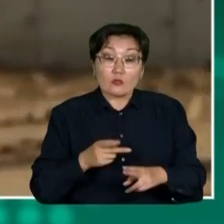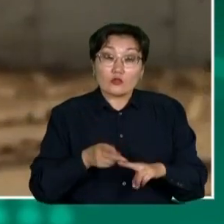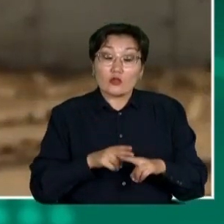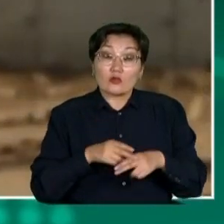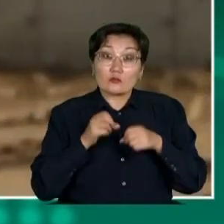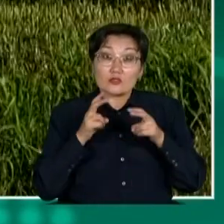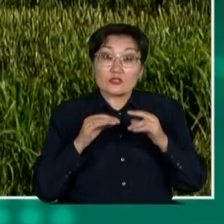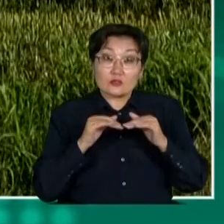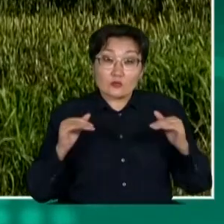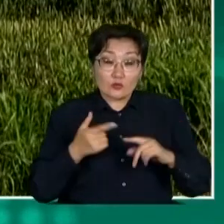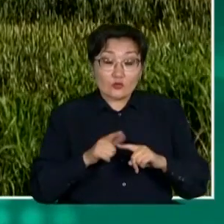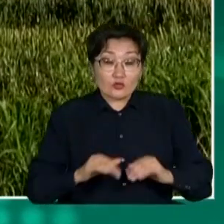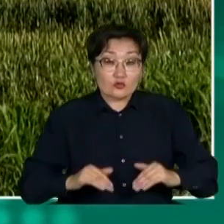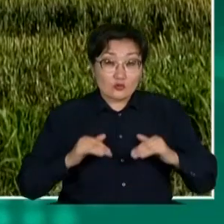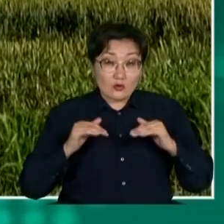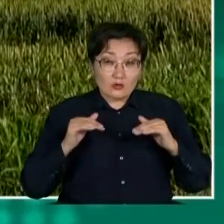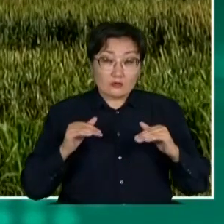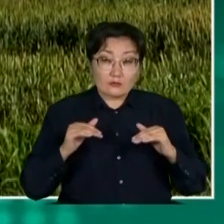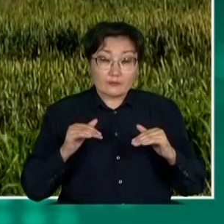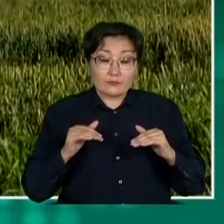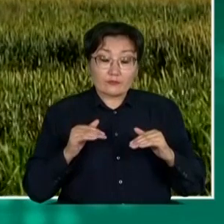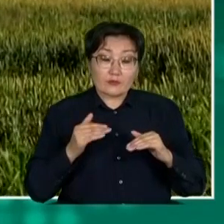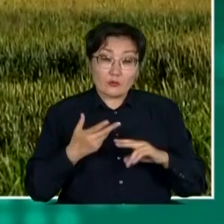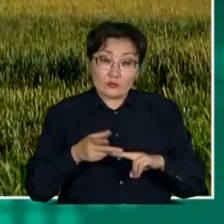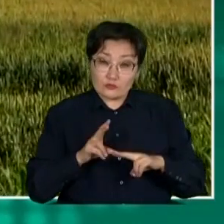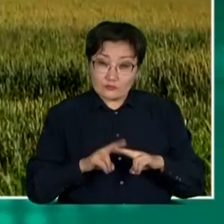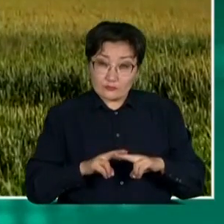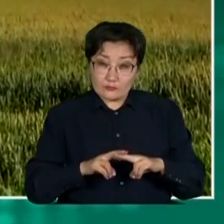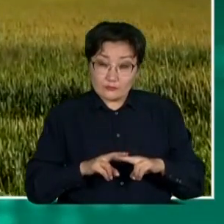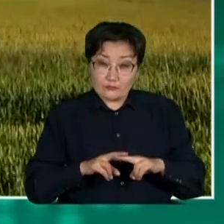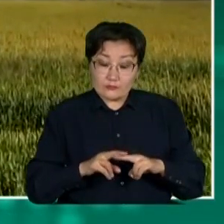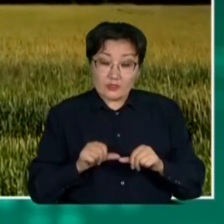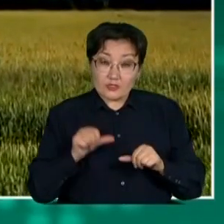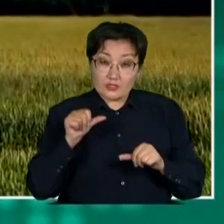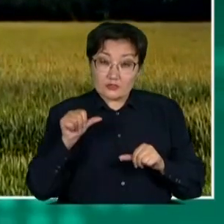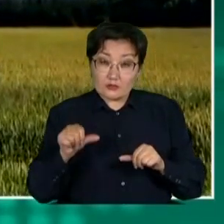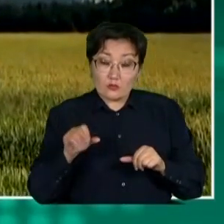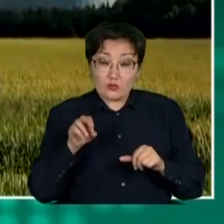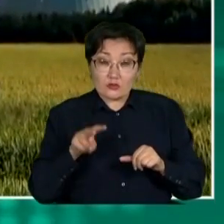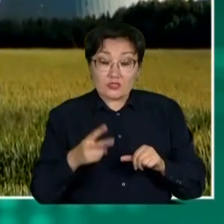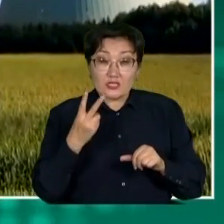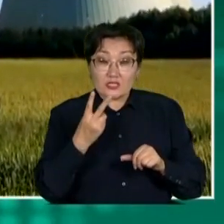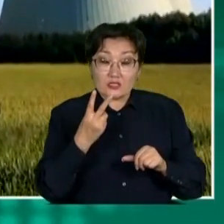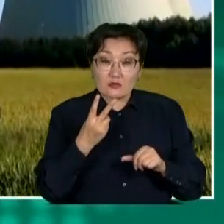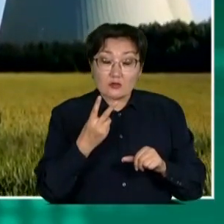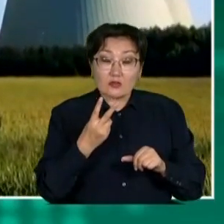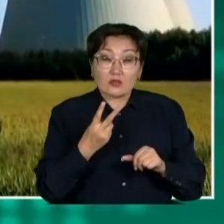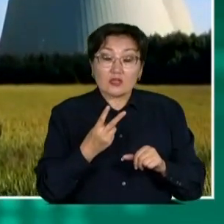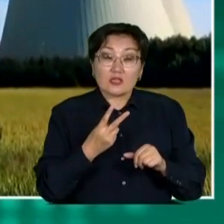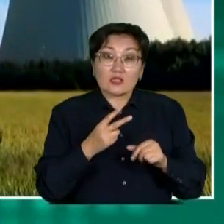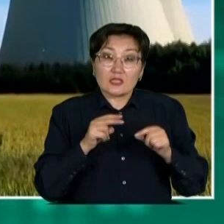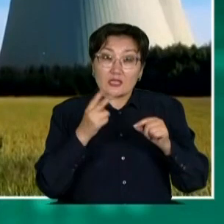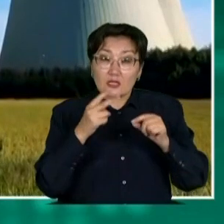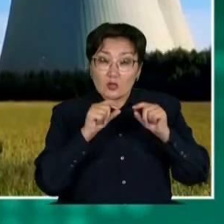қауіпсіздігі деңгейі өте жоғары. Бұның ерекшеліктері ол екі контурлы, екі тізбекті болып